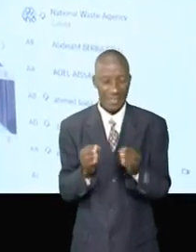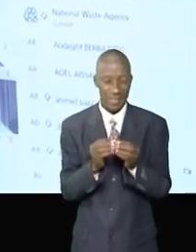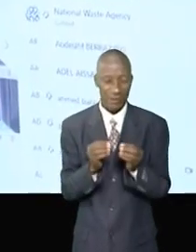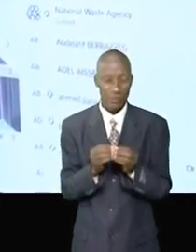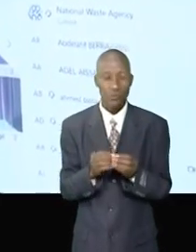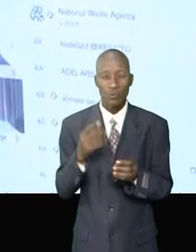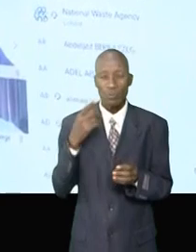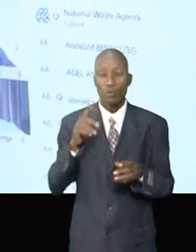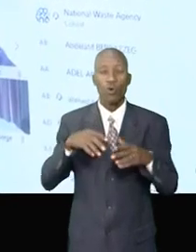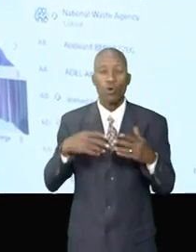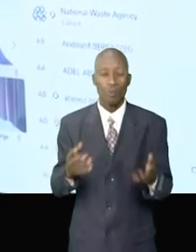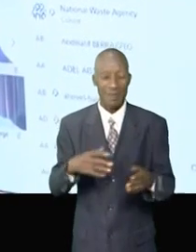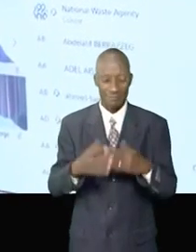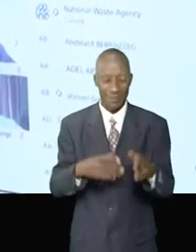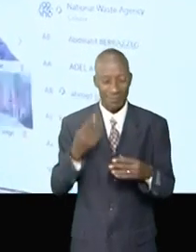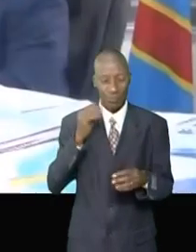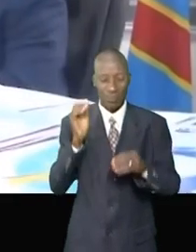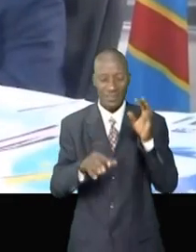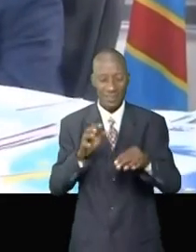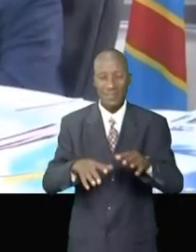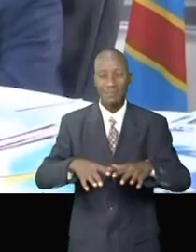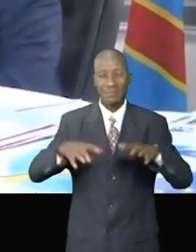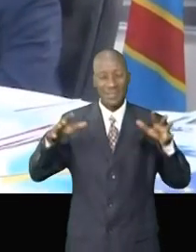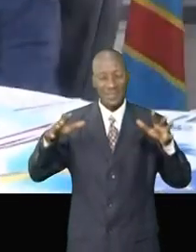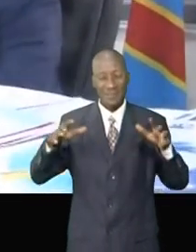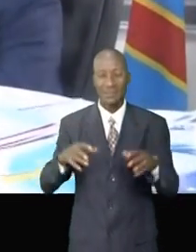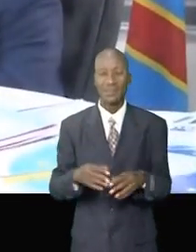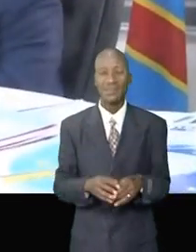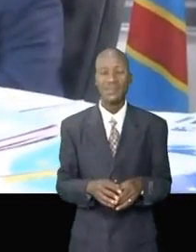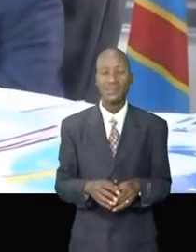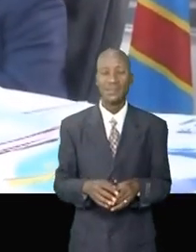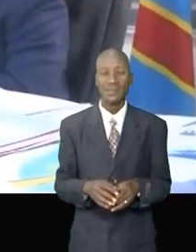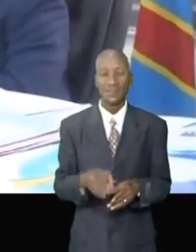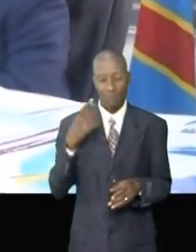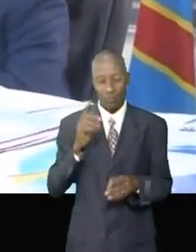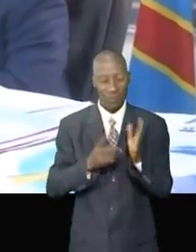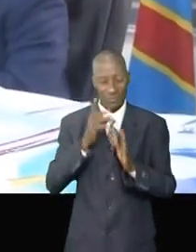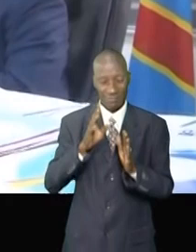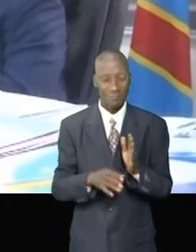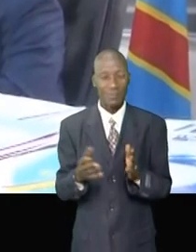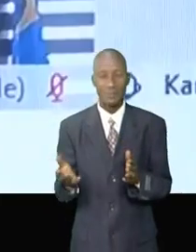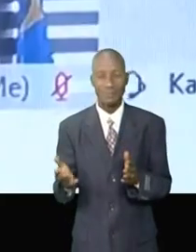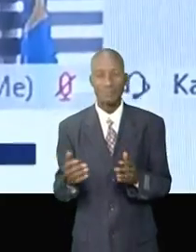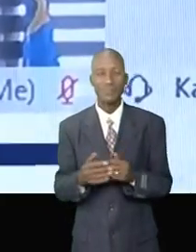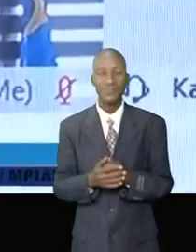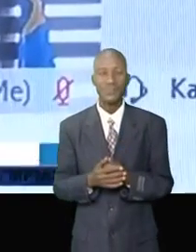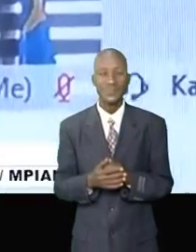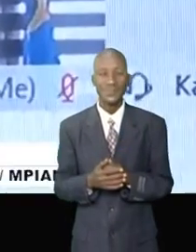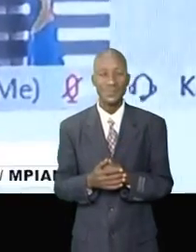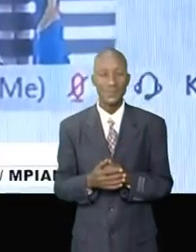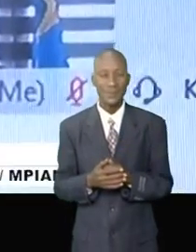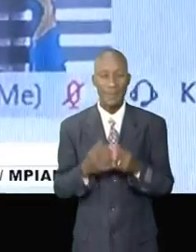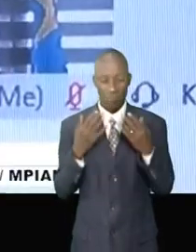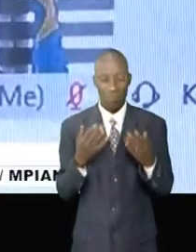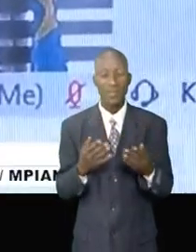la gestion intégrer des déchets face au développement durable. Lors de ces workshops virtuels, un état des lieux sur